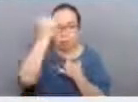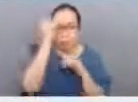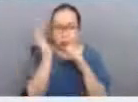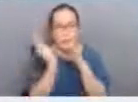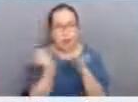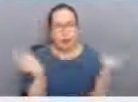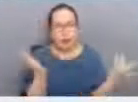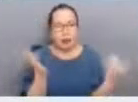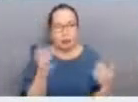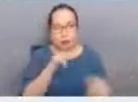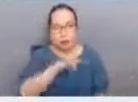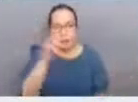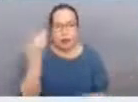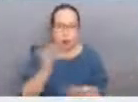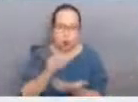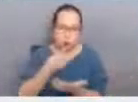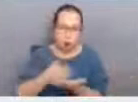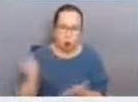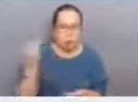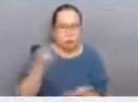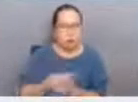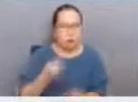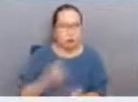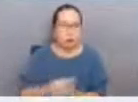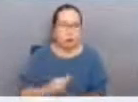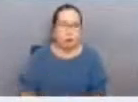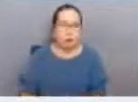sa POA website po namin, yung